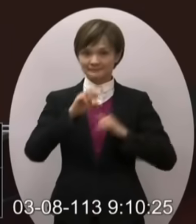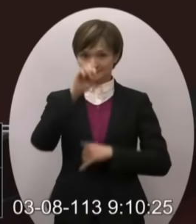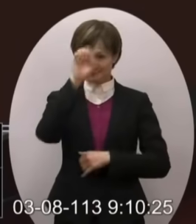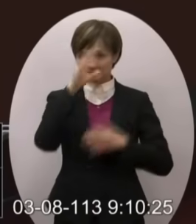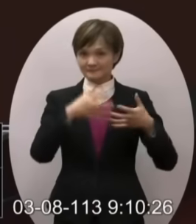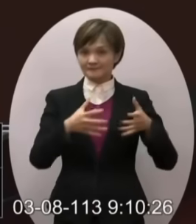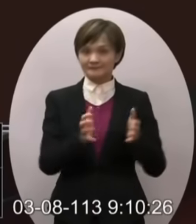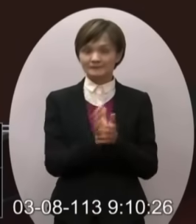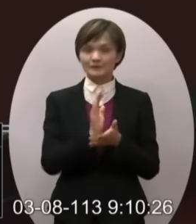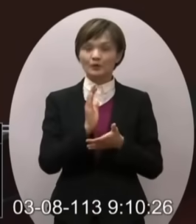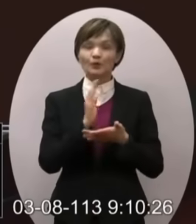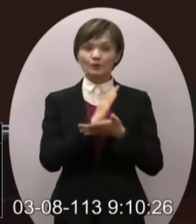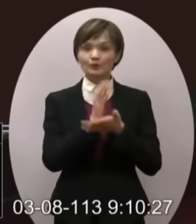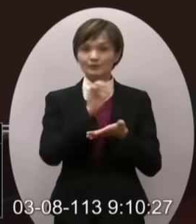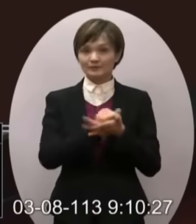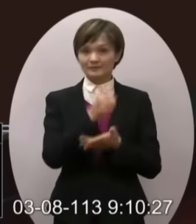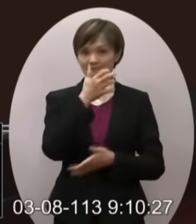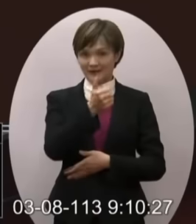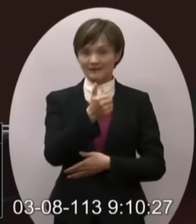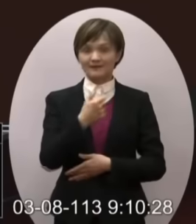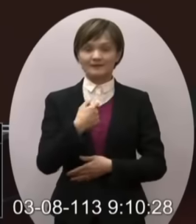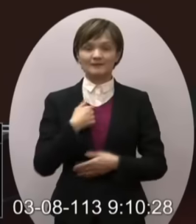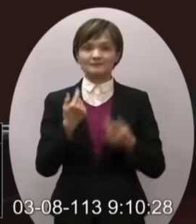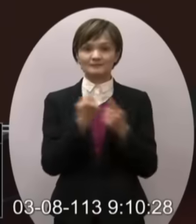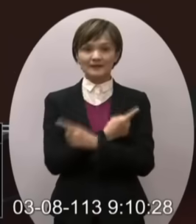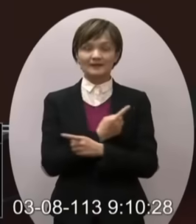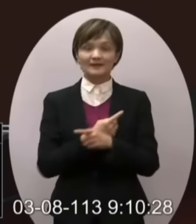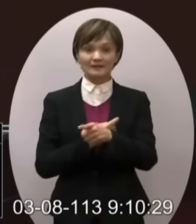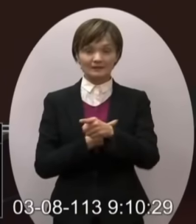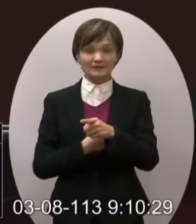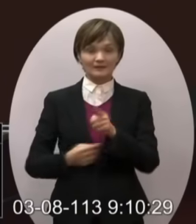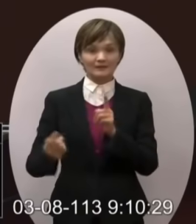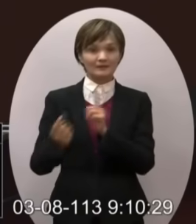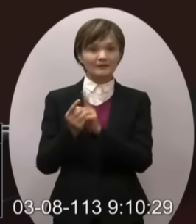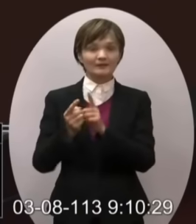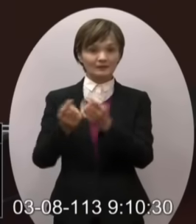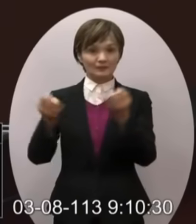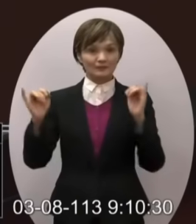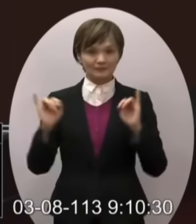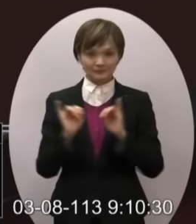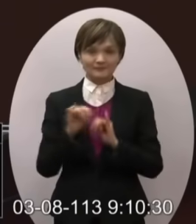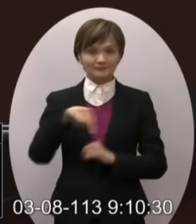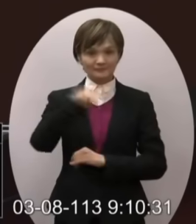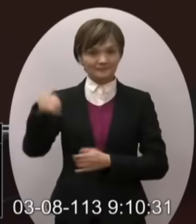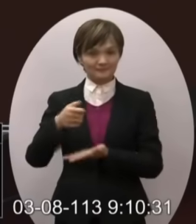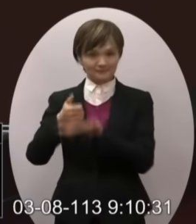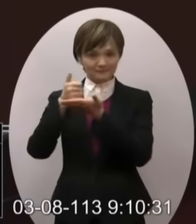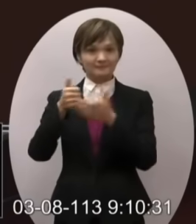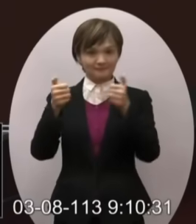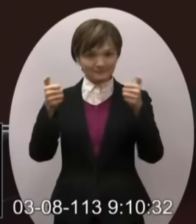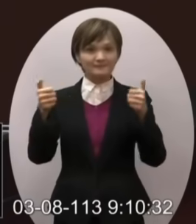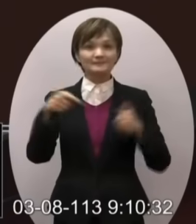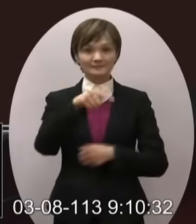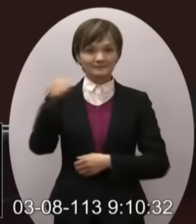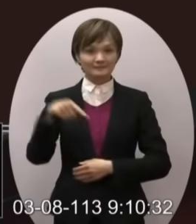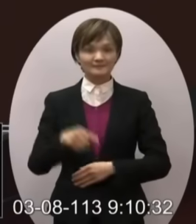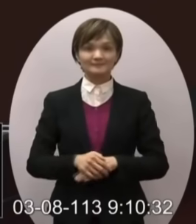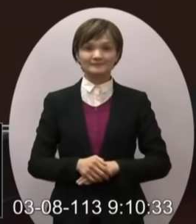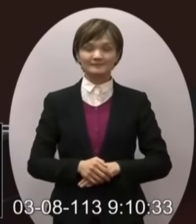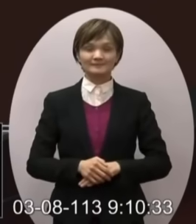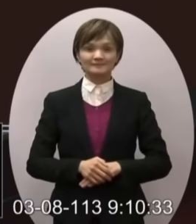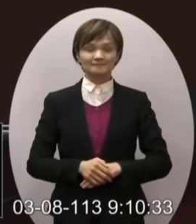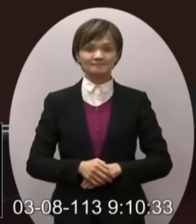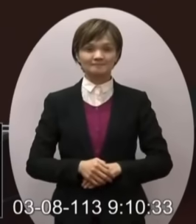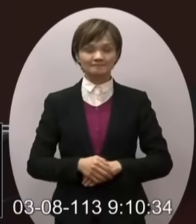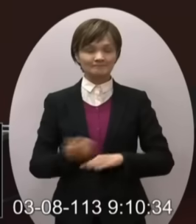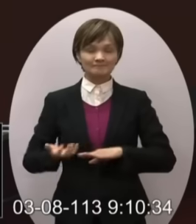身份，向所有全天下最伟大的女性致上最高的敬意。感谢你们无怨无悔的